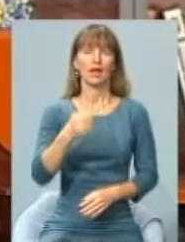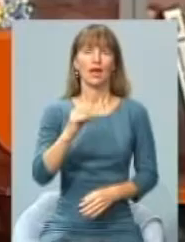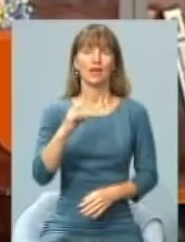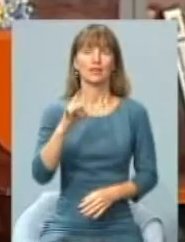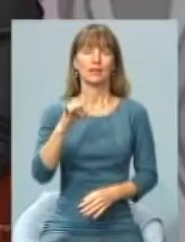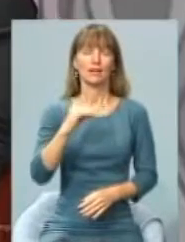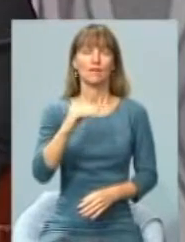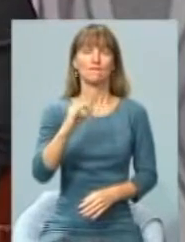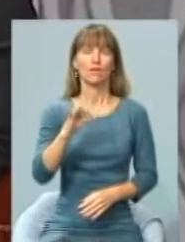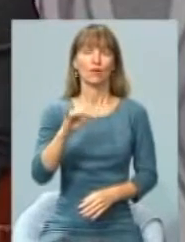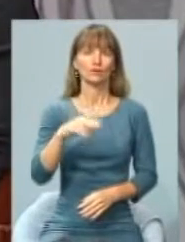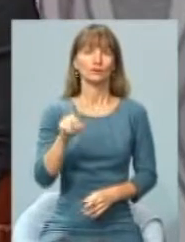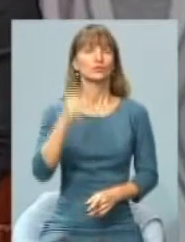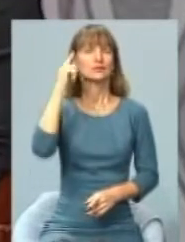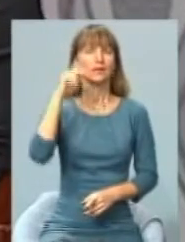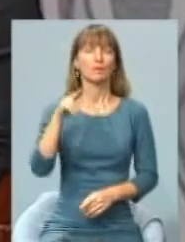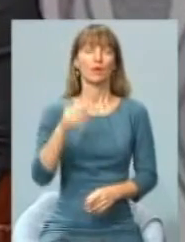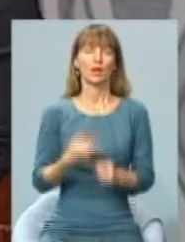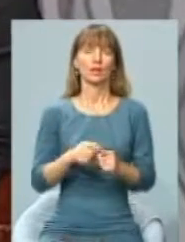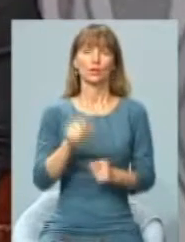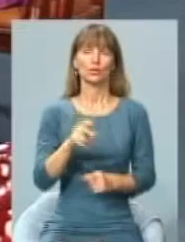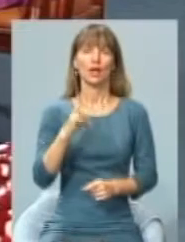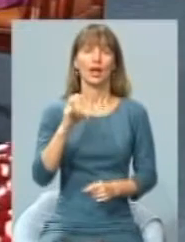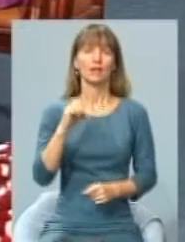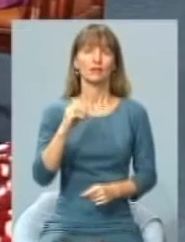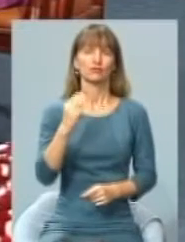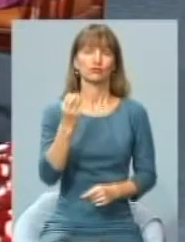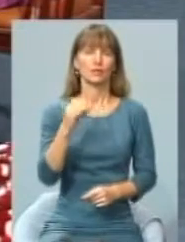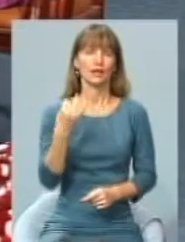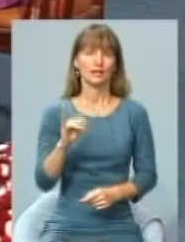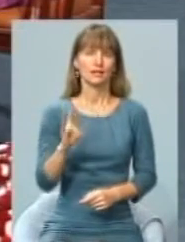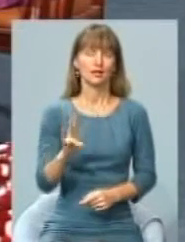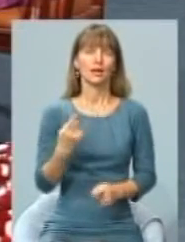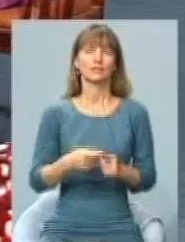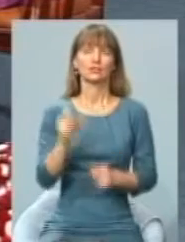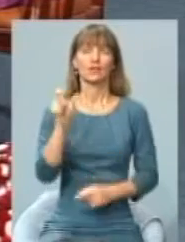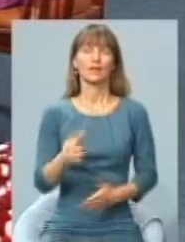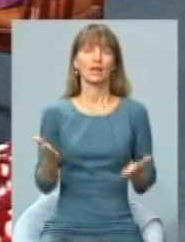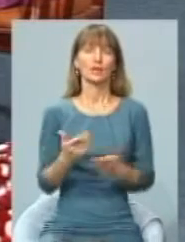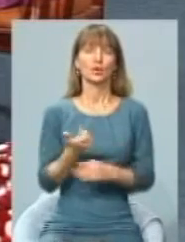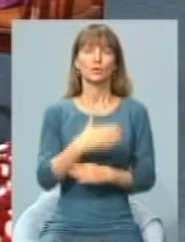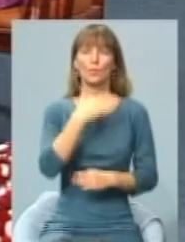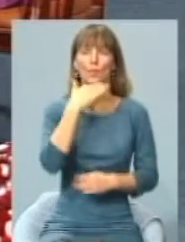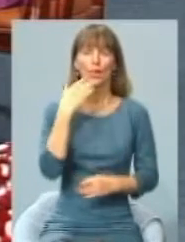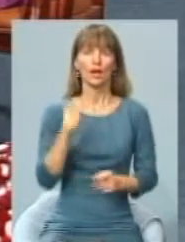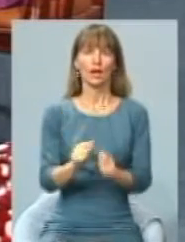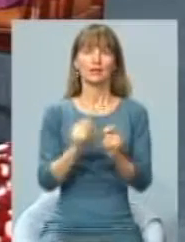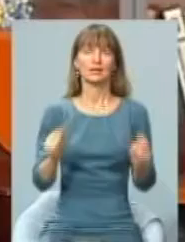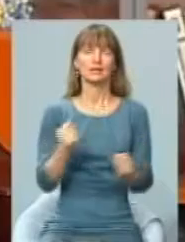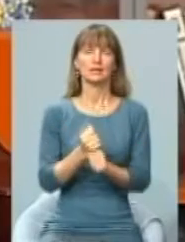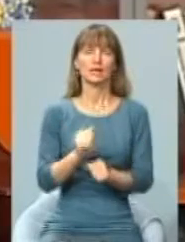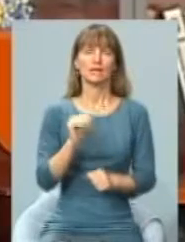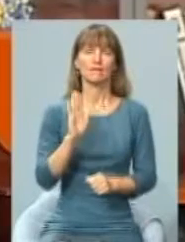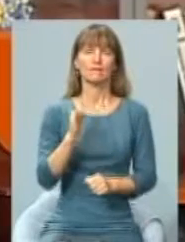Що це за люди такі, що ти про них знаєш цікавого? Ейнштейн – це чоловік, який дуже багато відкриттів зробив